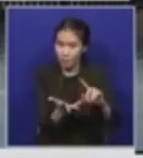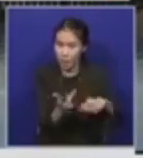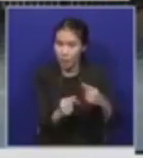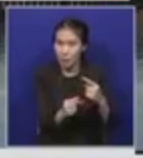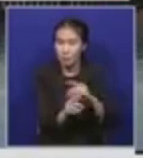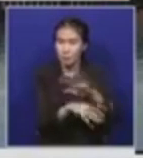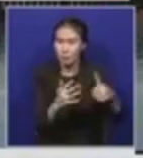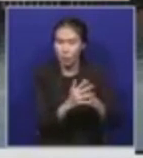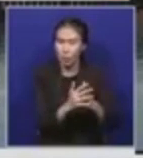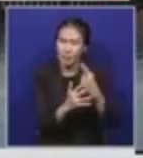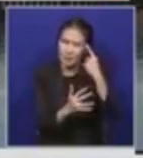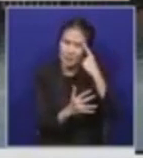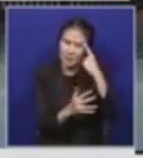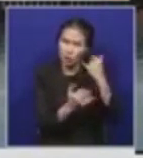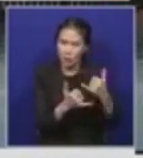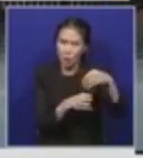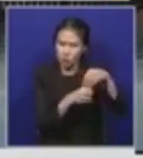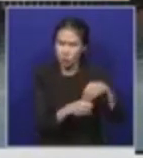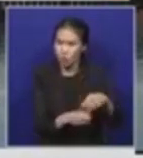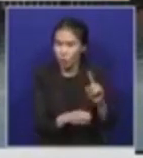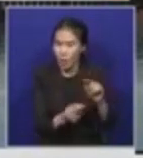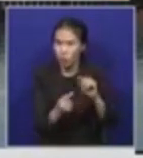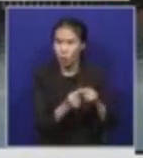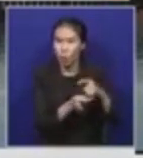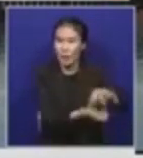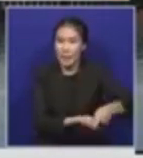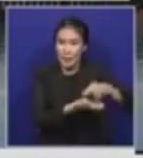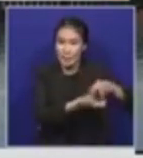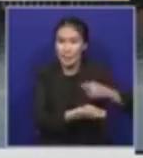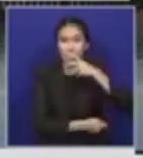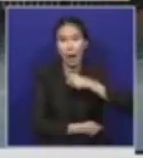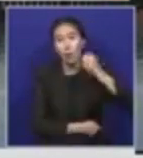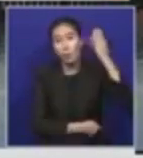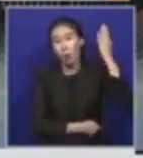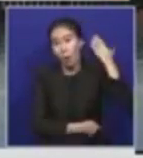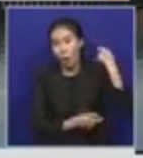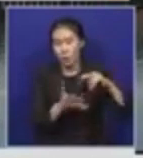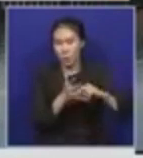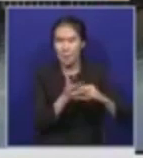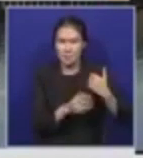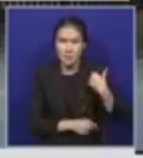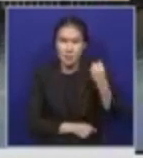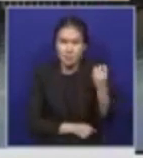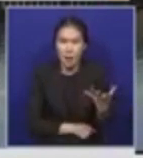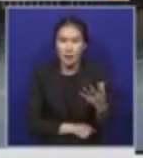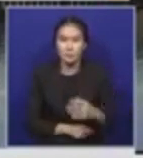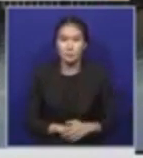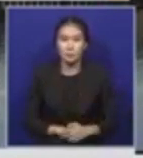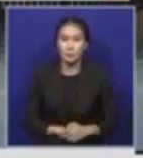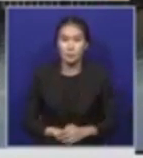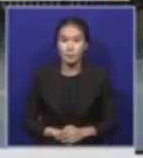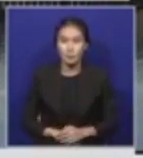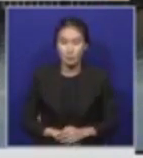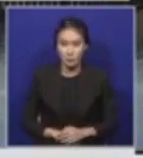วที่มีอยู่ในพื้นที่ระบบเกษตรแบบดั้งเดิมเนี่ยมีอยู่จำนวนมากเพราะฉะนั้นสาย